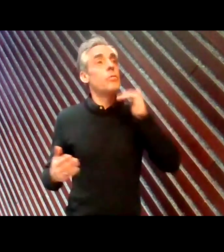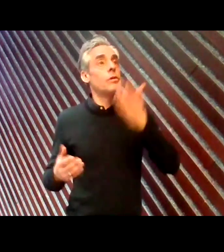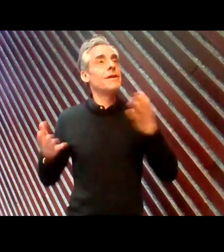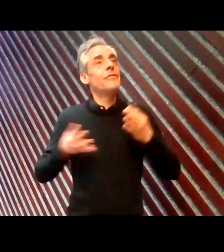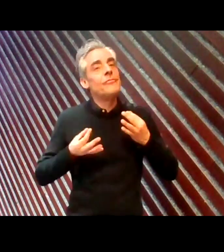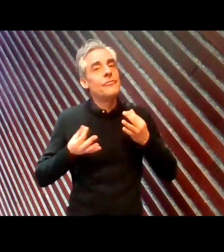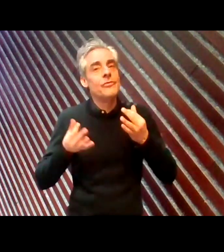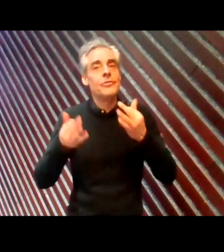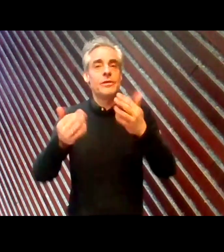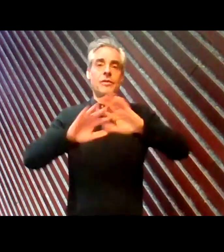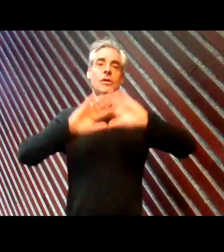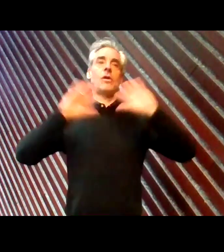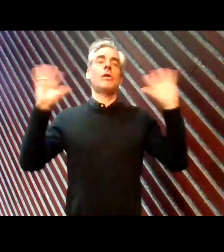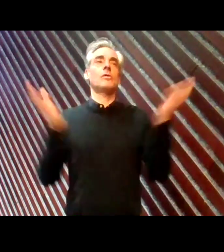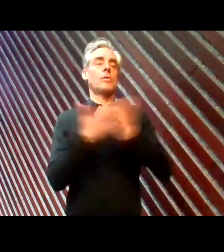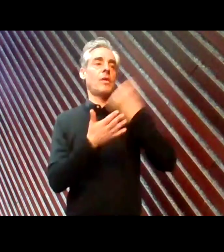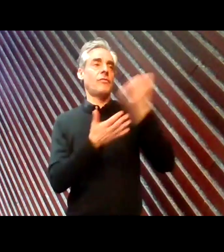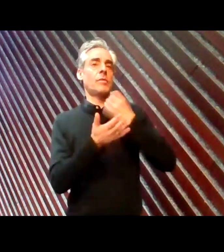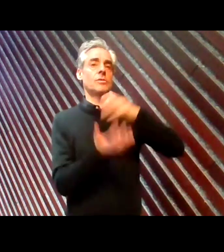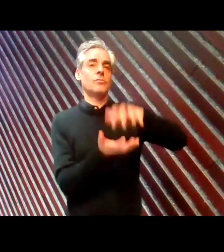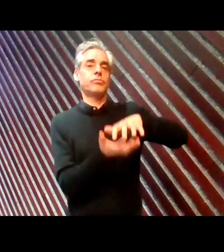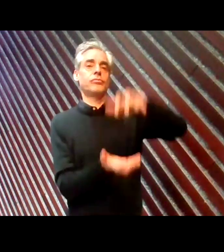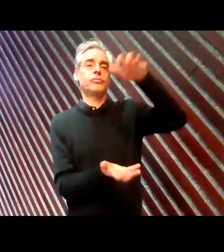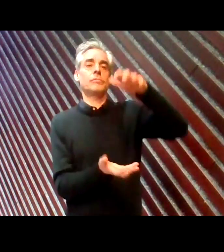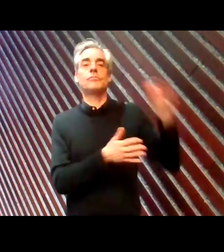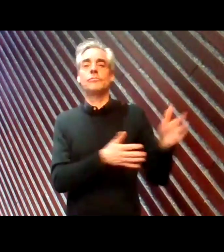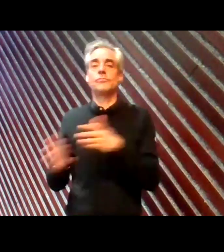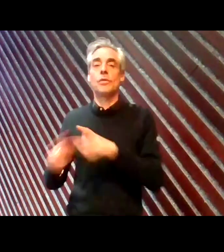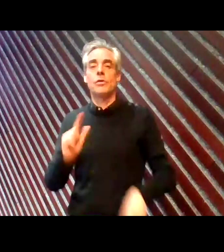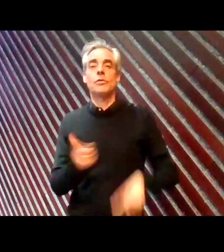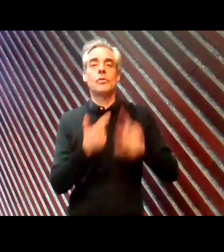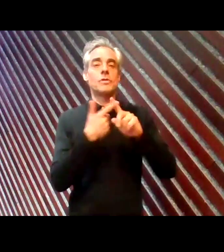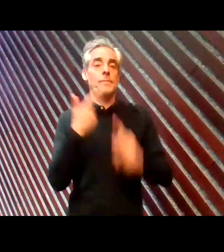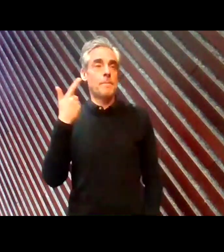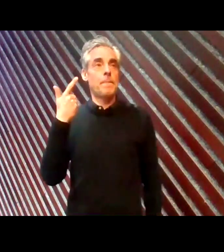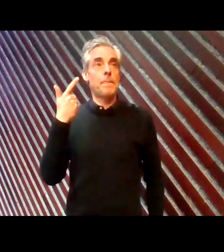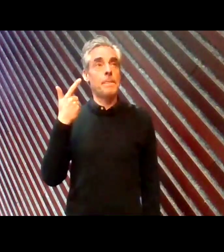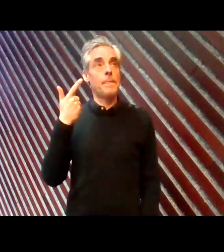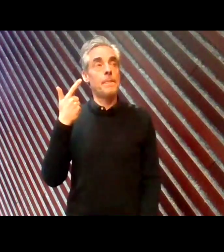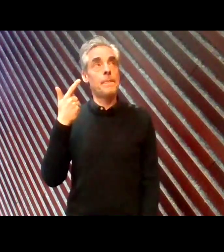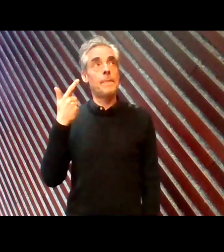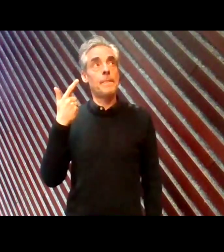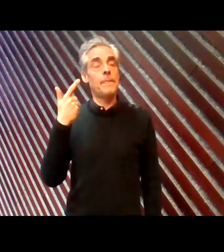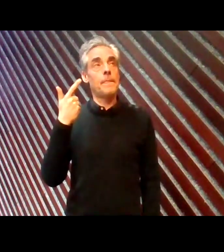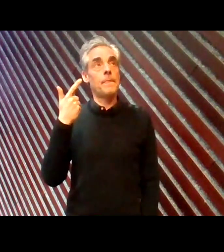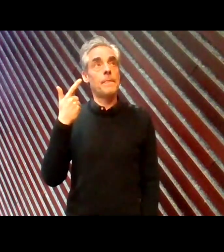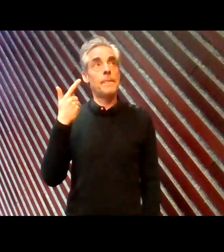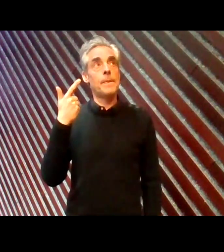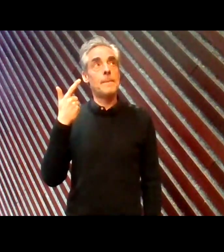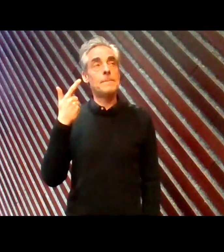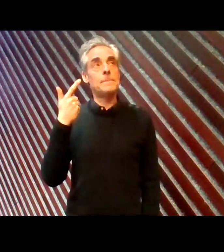fluidifier l'ensemble des informations et puis la deuxième chose je pense que tout ce qui est paris gagnant et